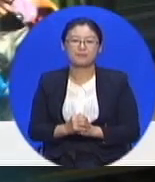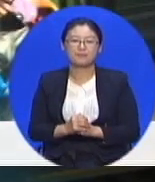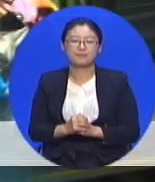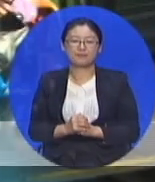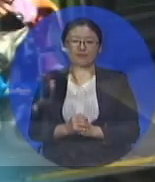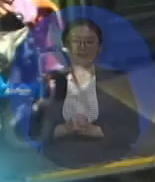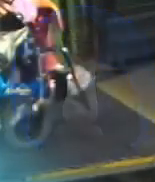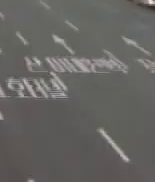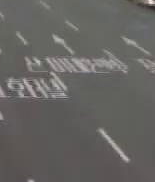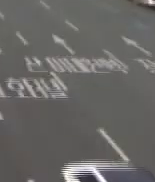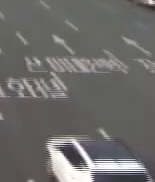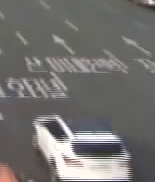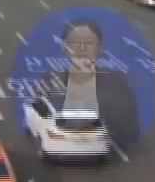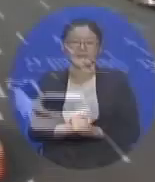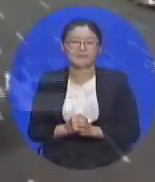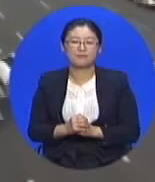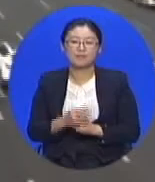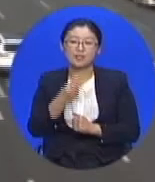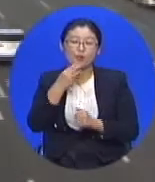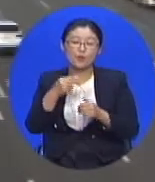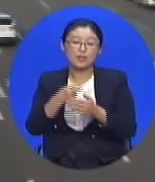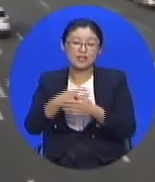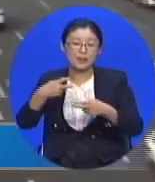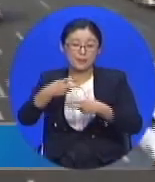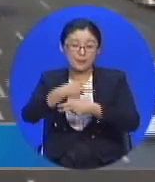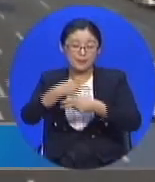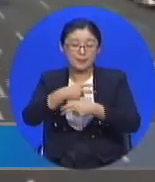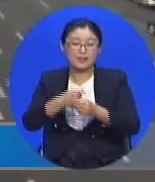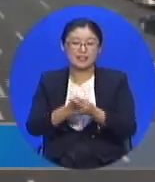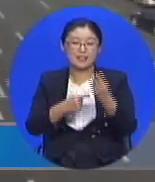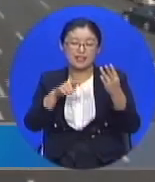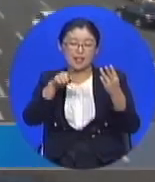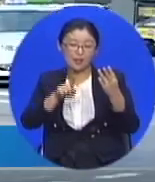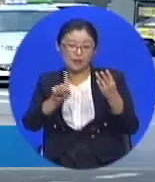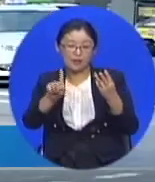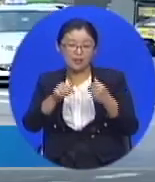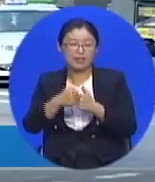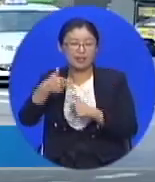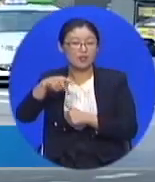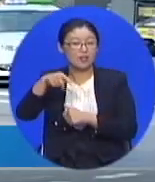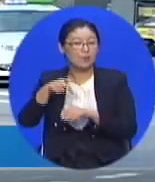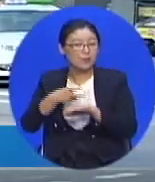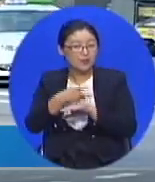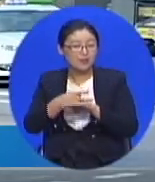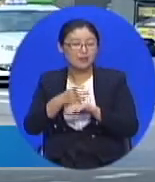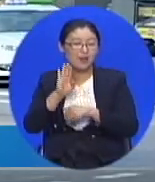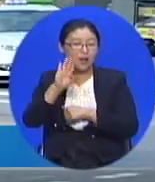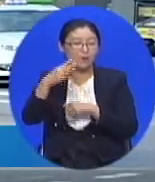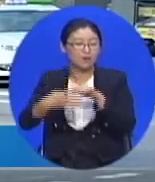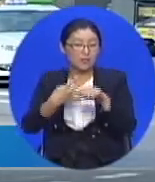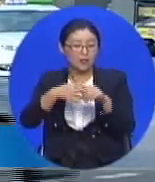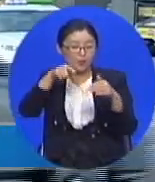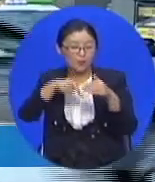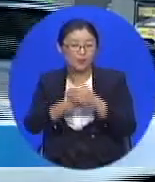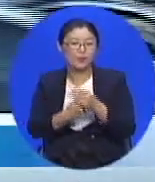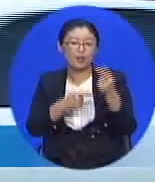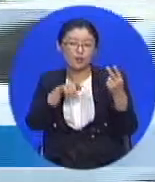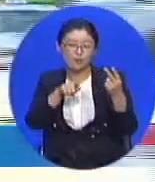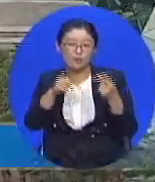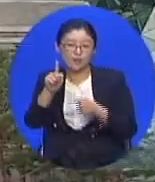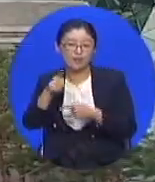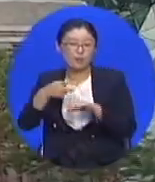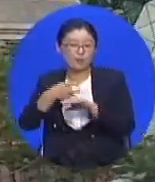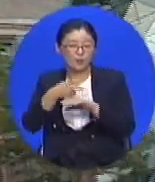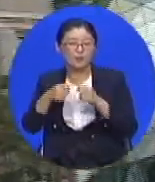기자입니다. 서울 시내버스 3대 가운데 한 대 꼴인 저상버스가 4년 안에 2대 중 한 대 꼴 이상으로